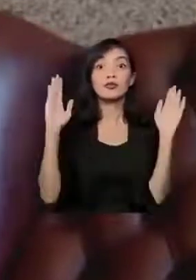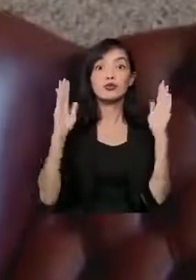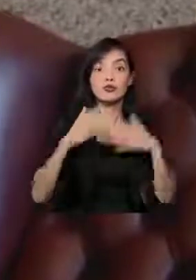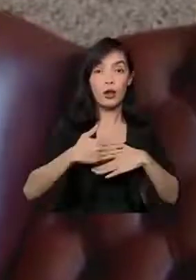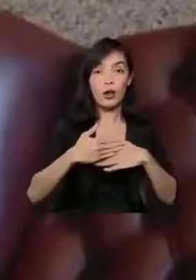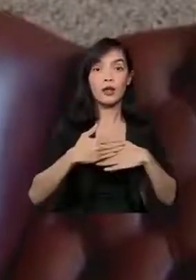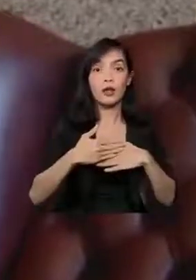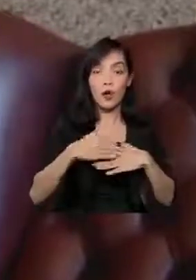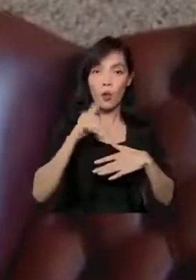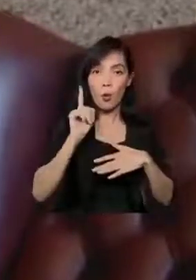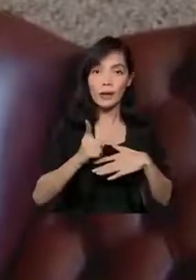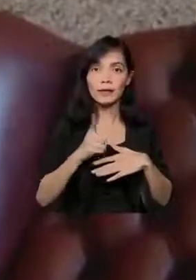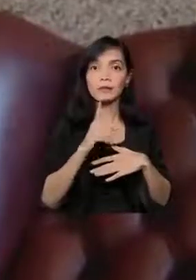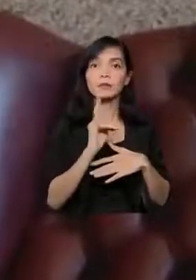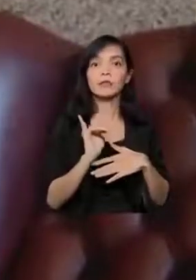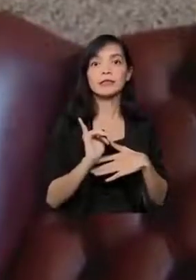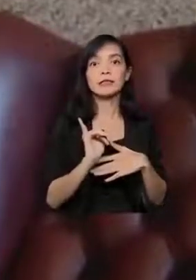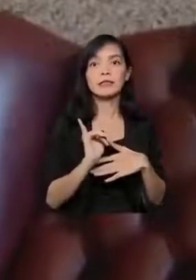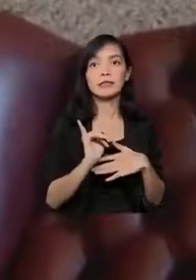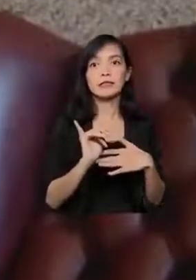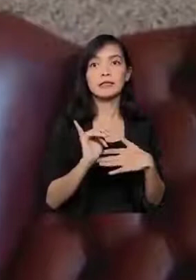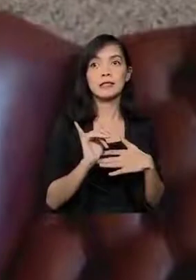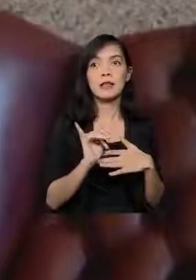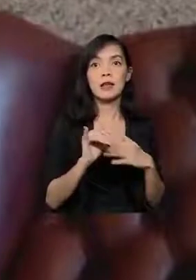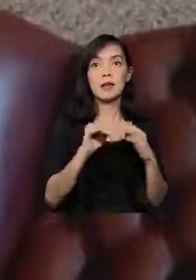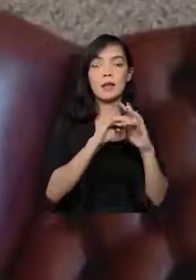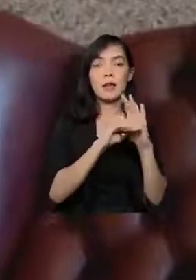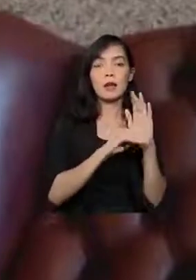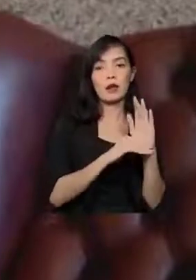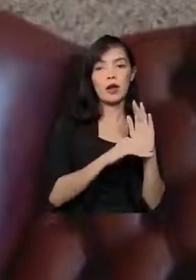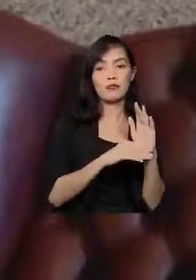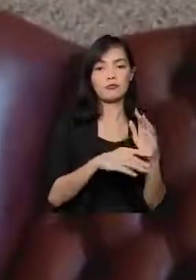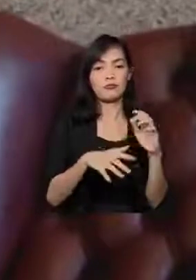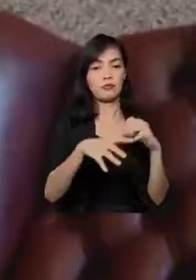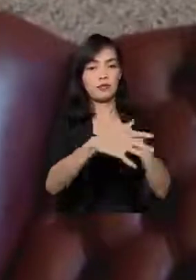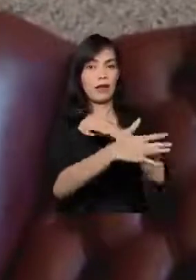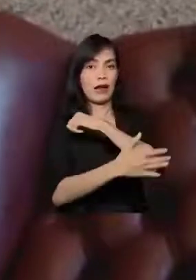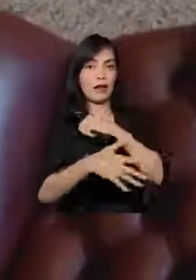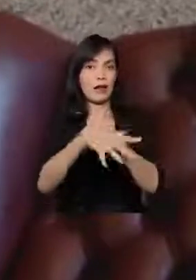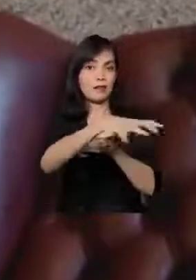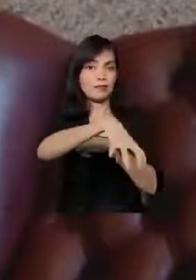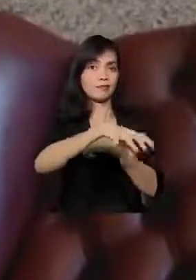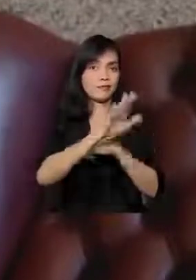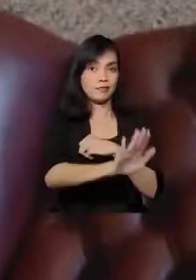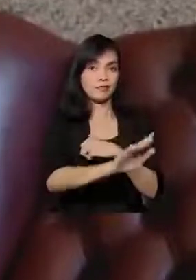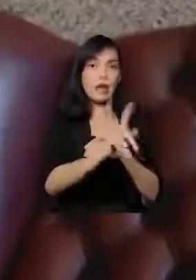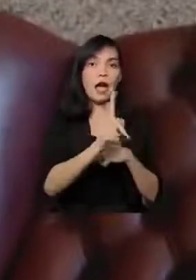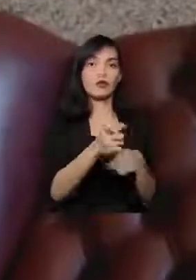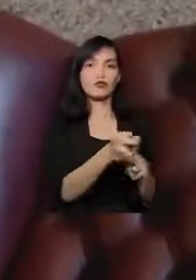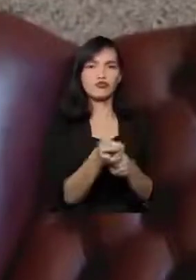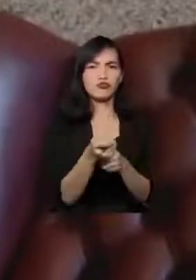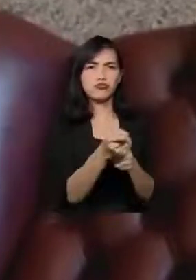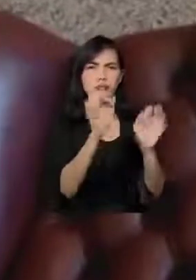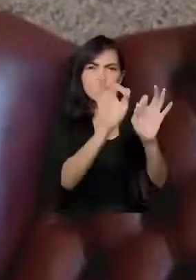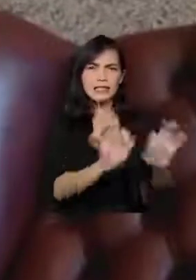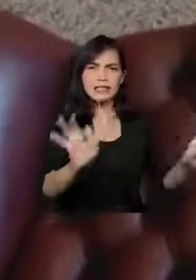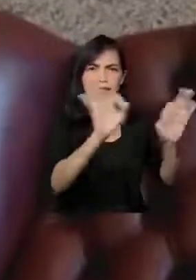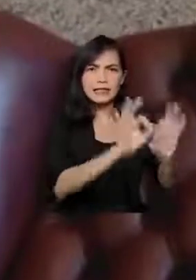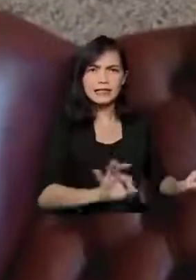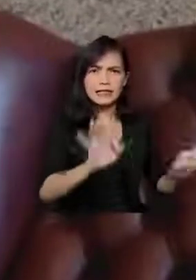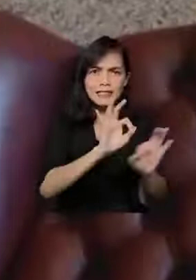ada kewajiban sebetulnya aturan dari Muis negara setempat itu di disinfektan dulu jadi